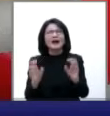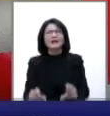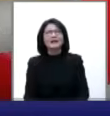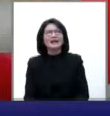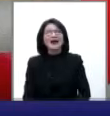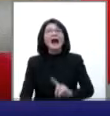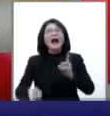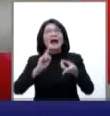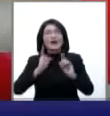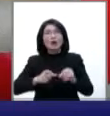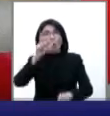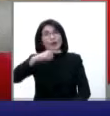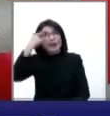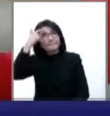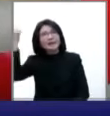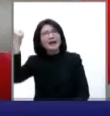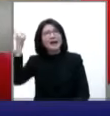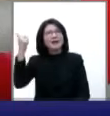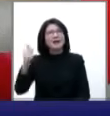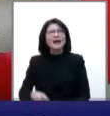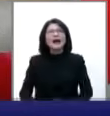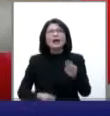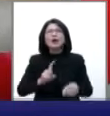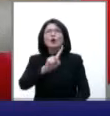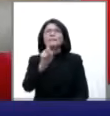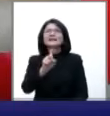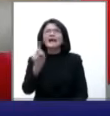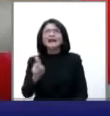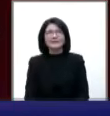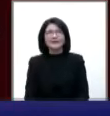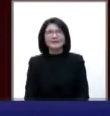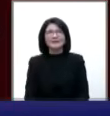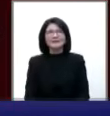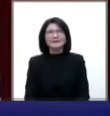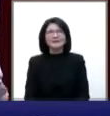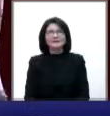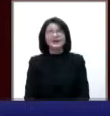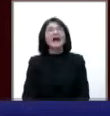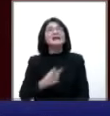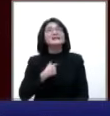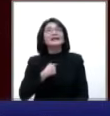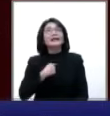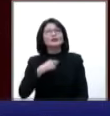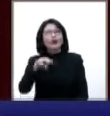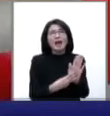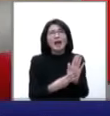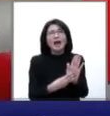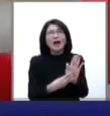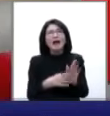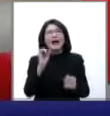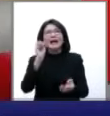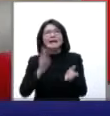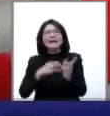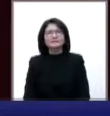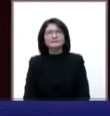di mana segmen ee positif dari masyarakat ini diberikan kepada Mas Gibran tetapi k ini di dalam debat yang terakhir ini